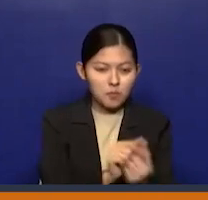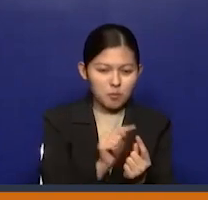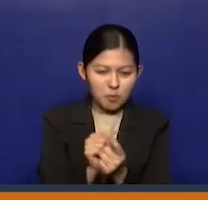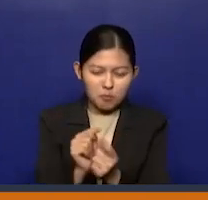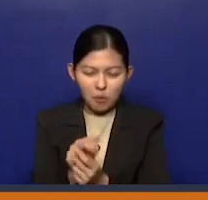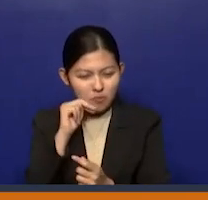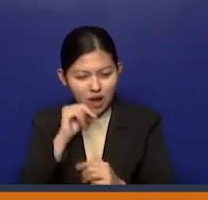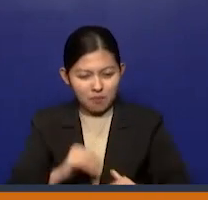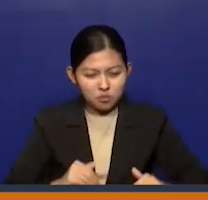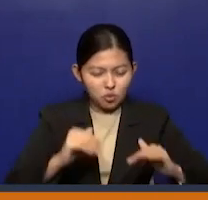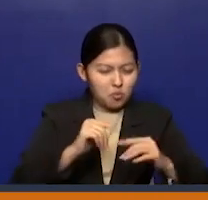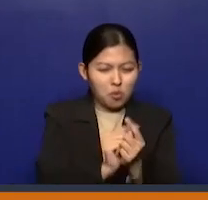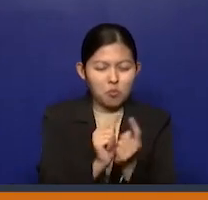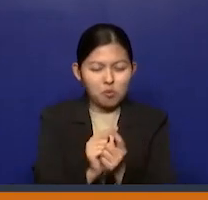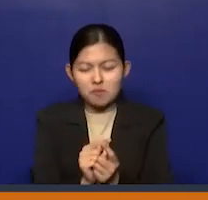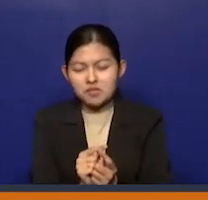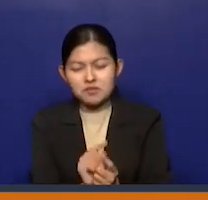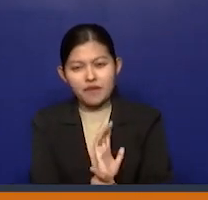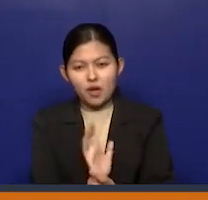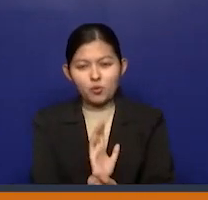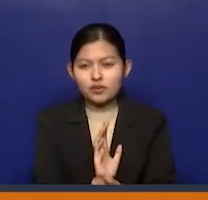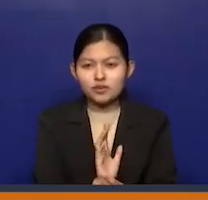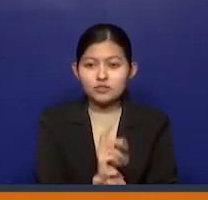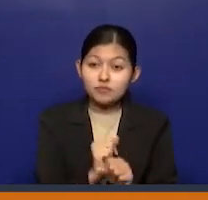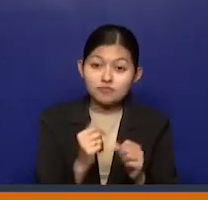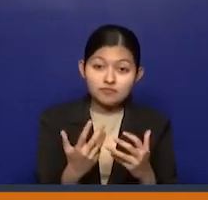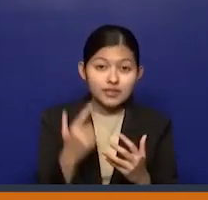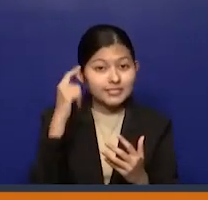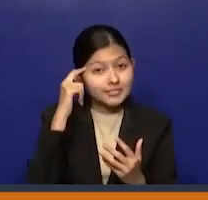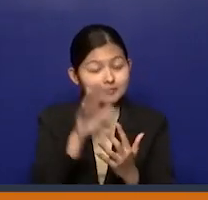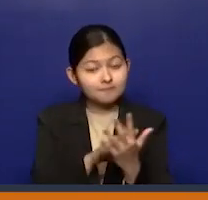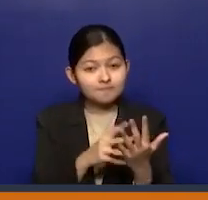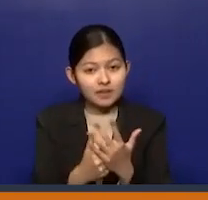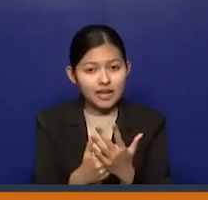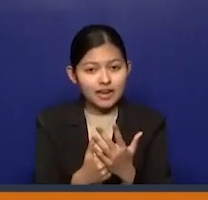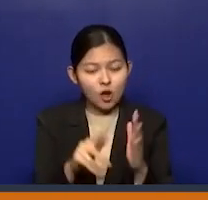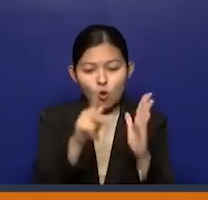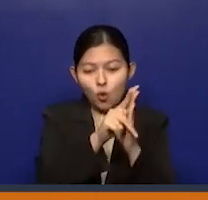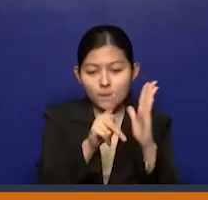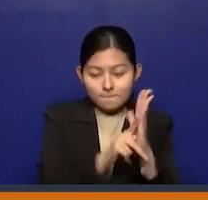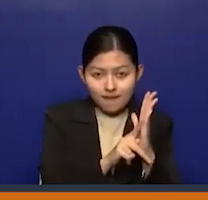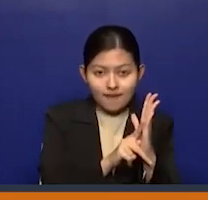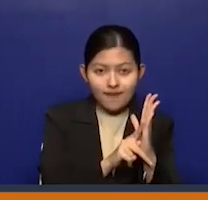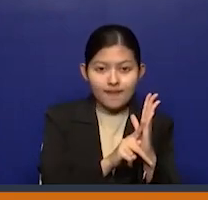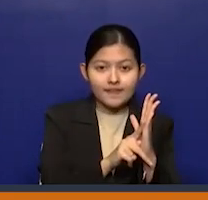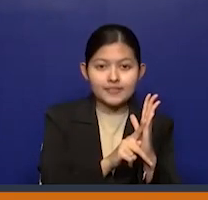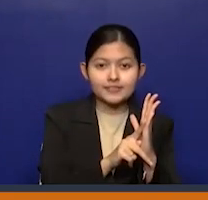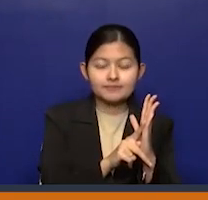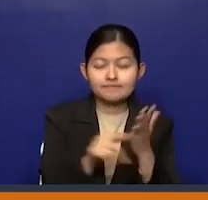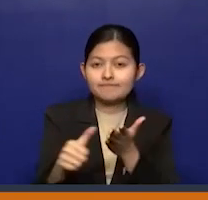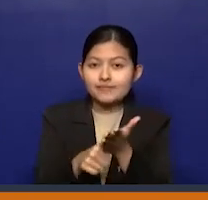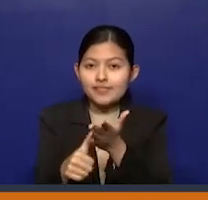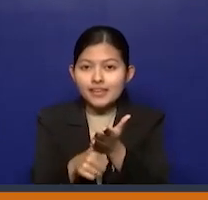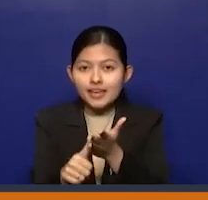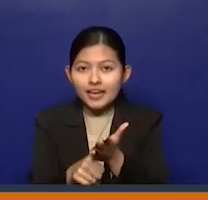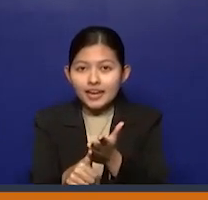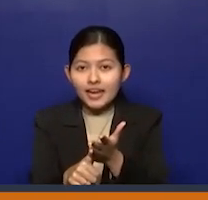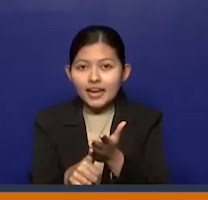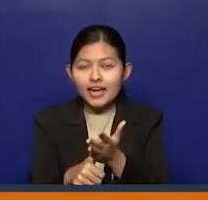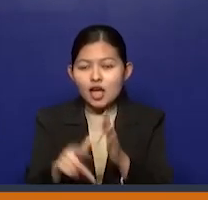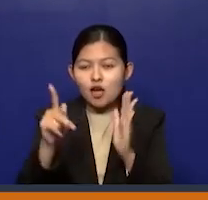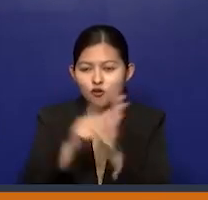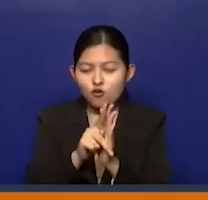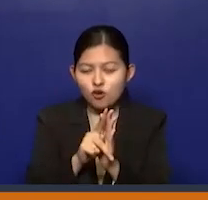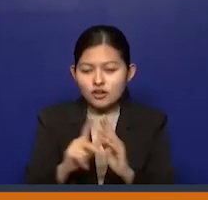เคราะห์กรรมแบบนี้อีกแน่นอนมาจะต้องมีการคิดตั้งแต่เรื่องของกฎหมายจะมีการแก้ไขบรรดากฎ